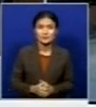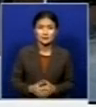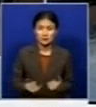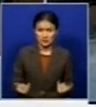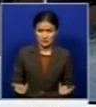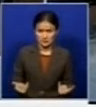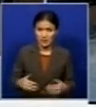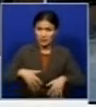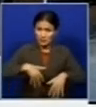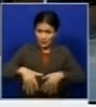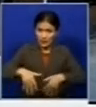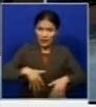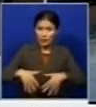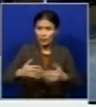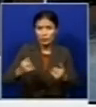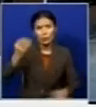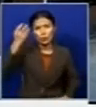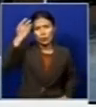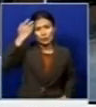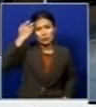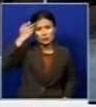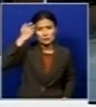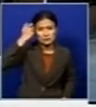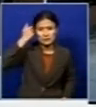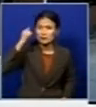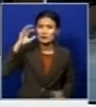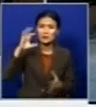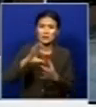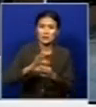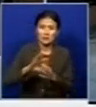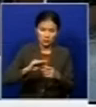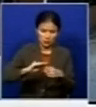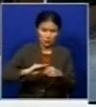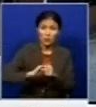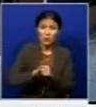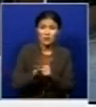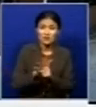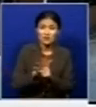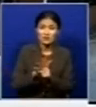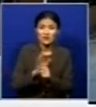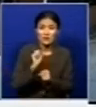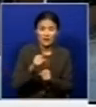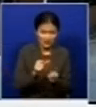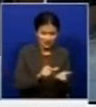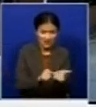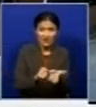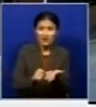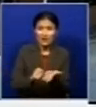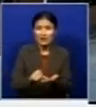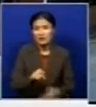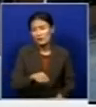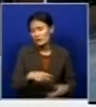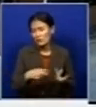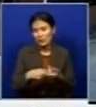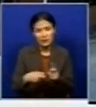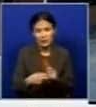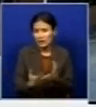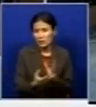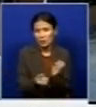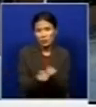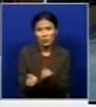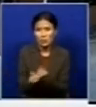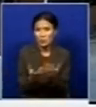ประชาชนก็เครียดมากพอแล้วกับการแก้ปัญหาโควิดด้วยมาตรการที่ซ้ำเติมเศรษฐกิจต่